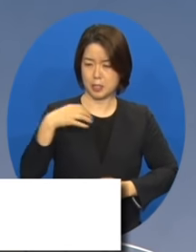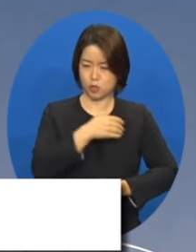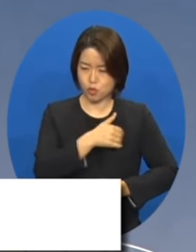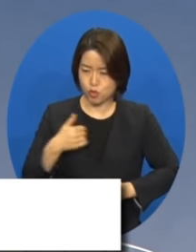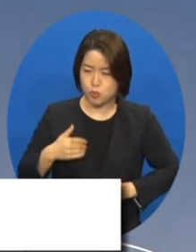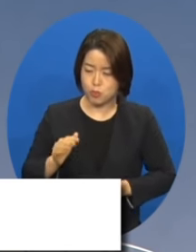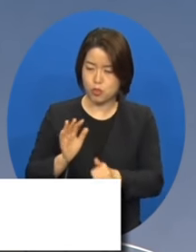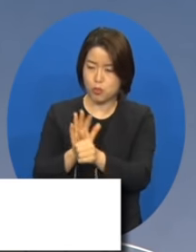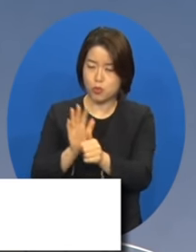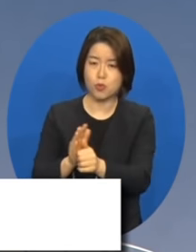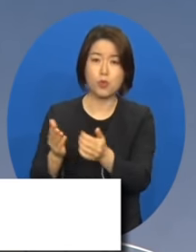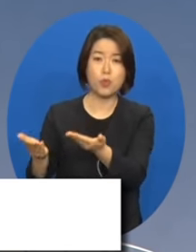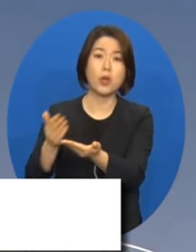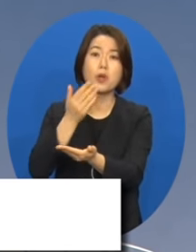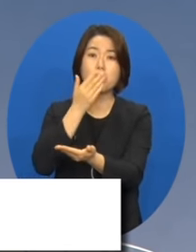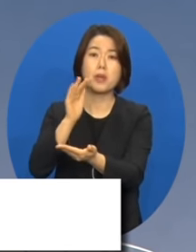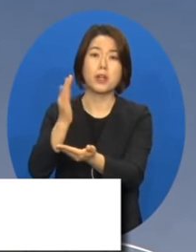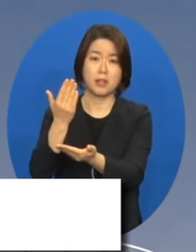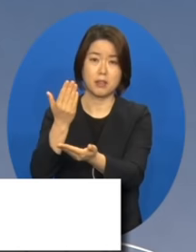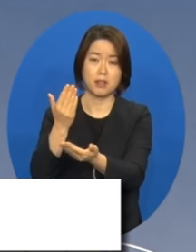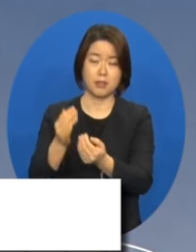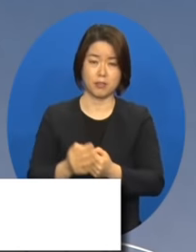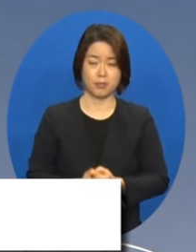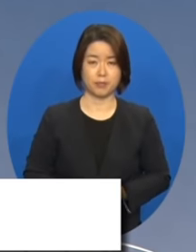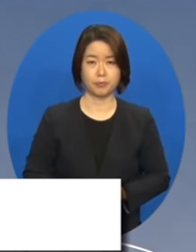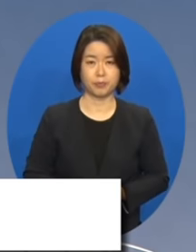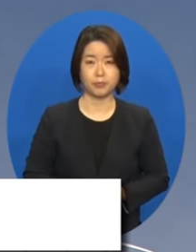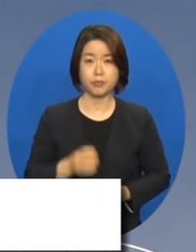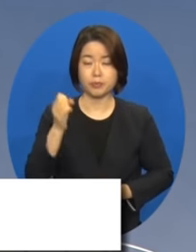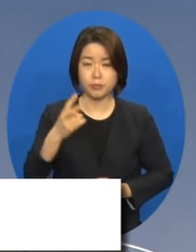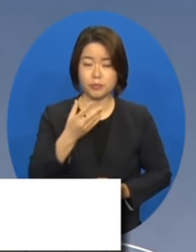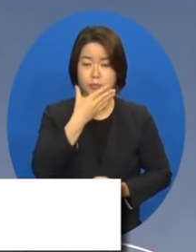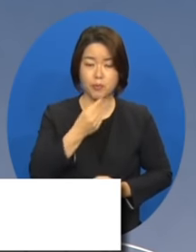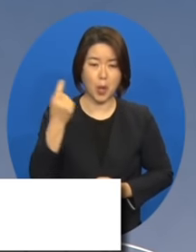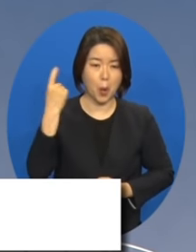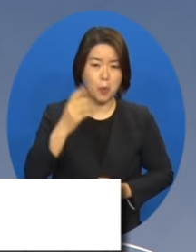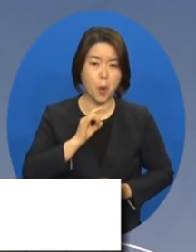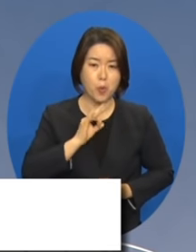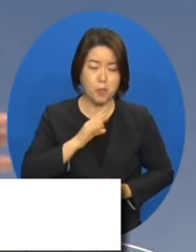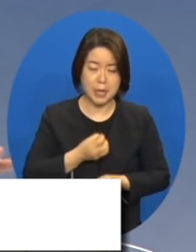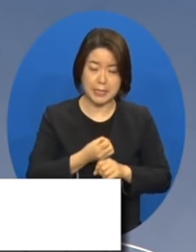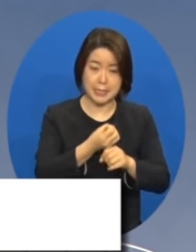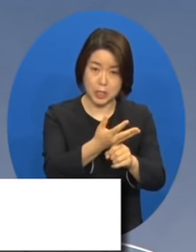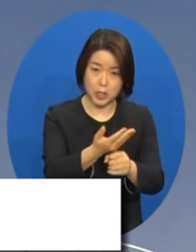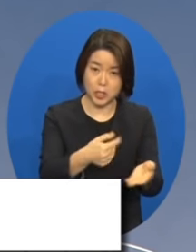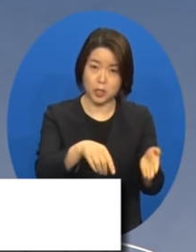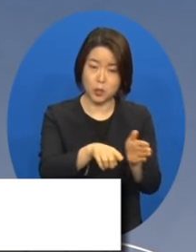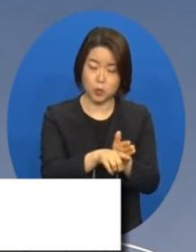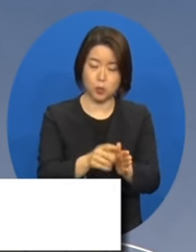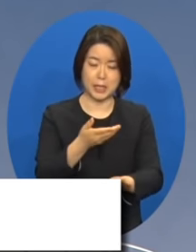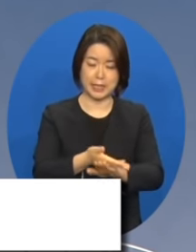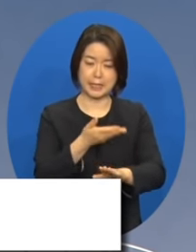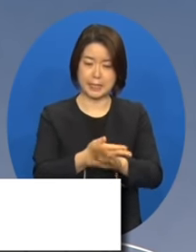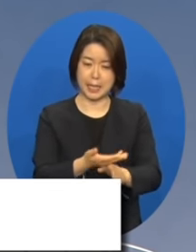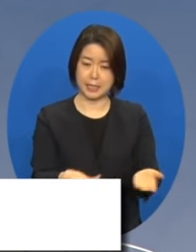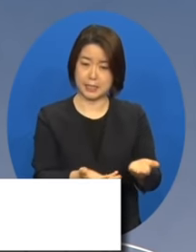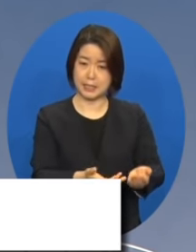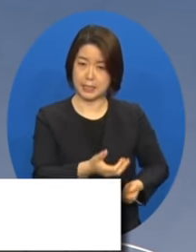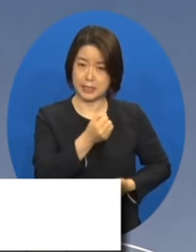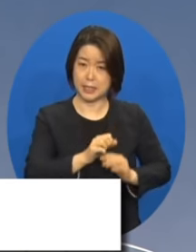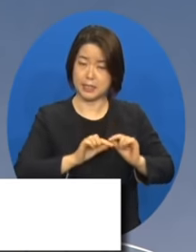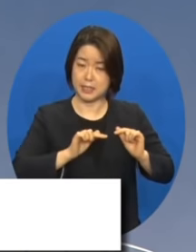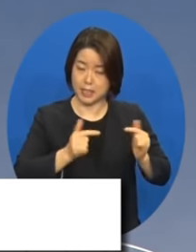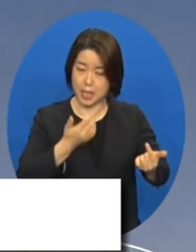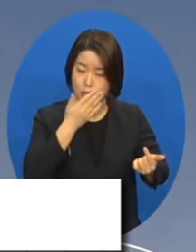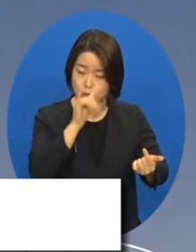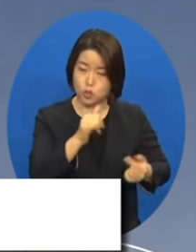하는 거죠 그리고 보험만 전하기 위해서 다른 직업을 가지지 않을 수 있는 권리